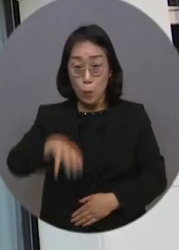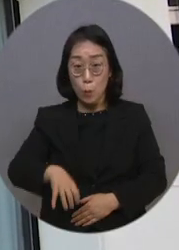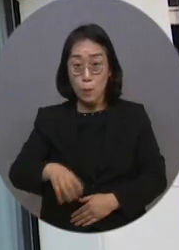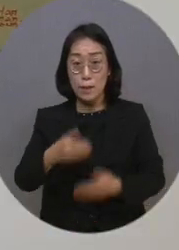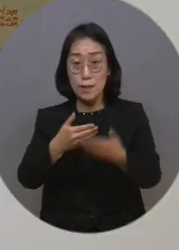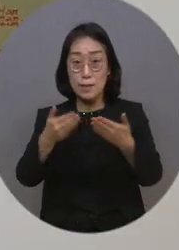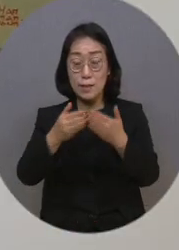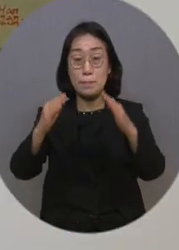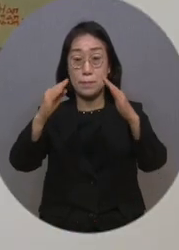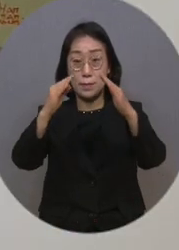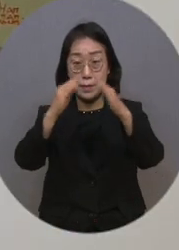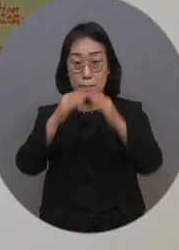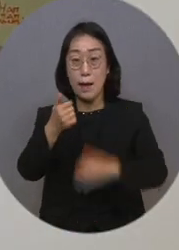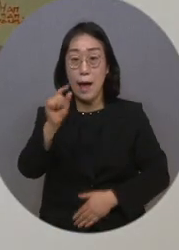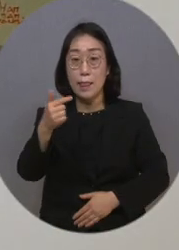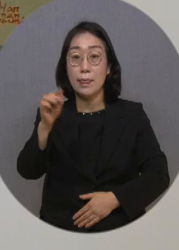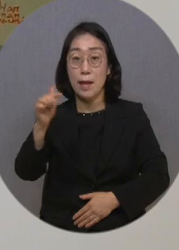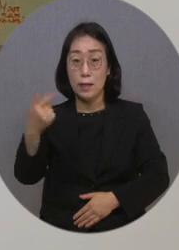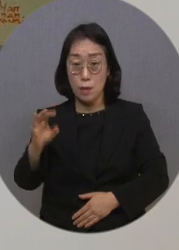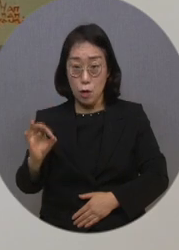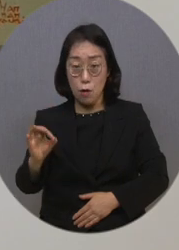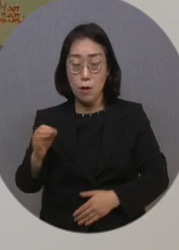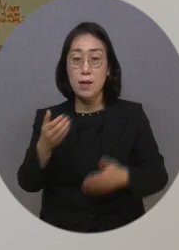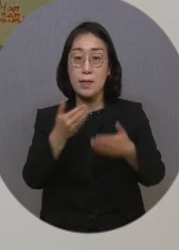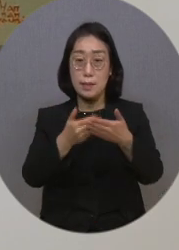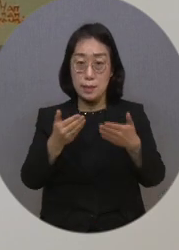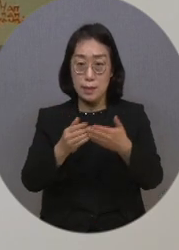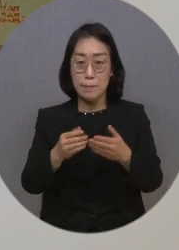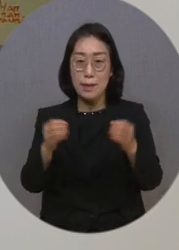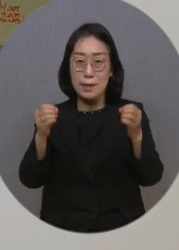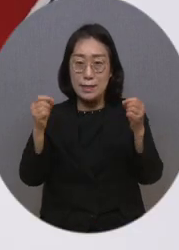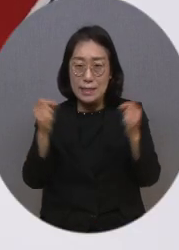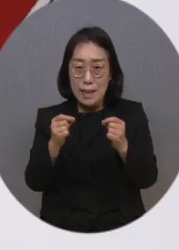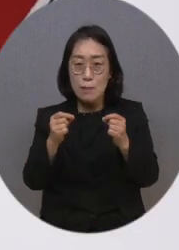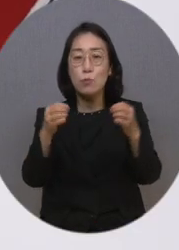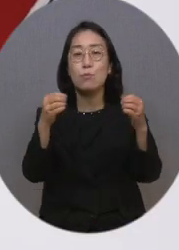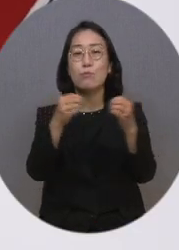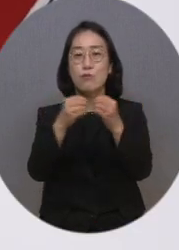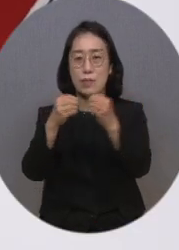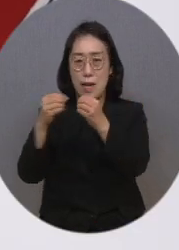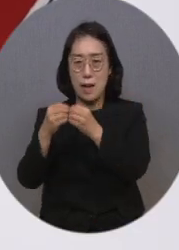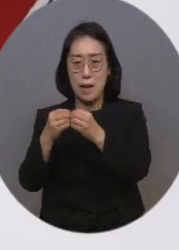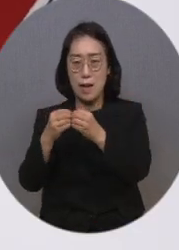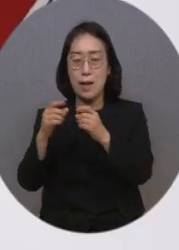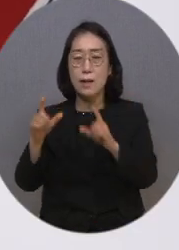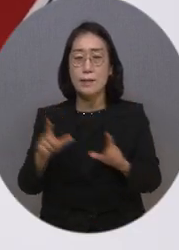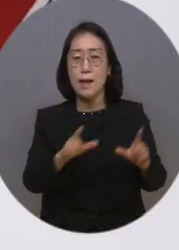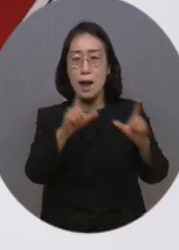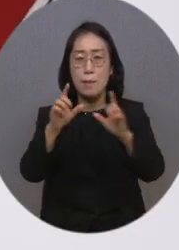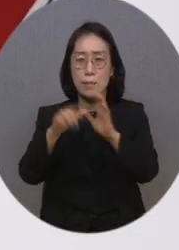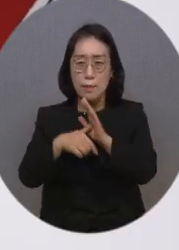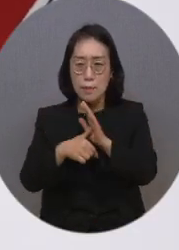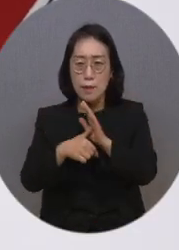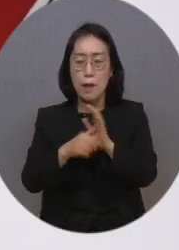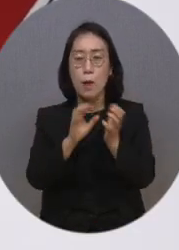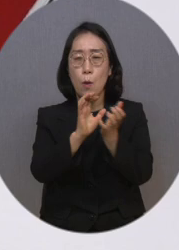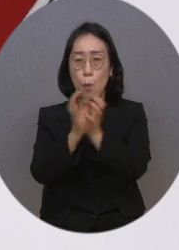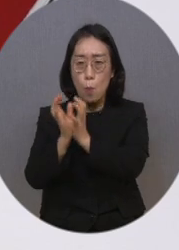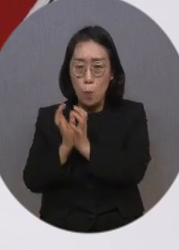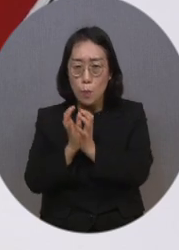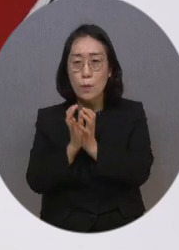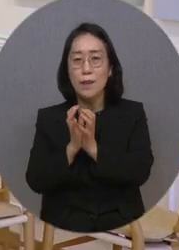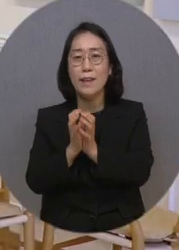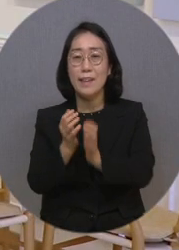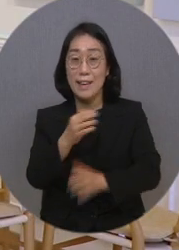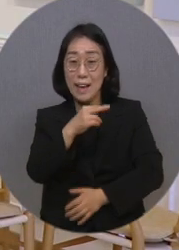갤러리에서는 한난형 작가의 작품과 짧은 글과 함께 삶의 순간마다 피어오르는 꽃향기라는